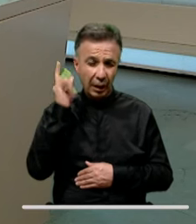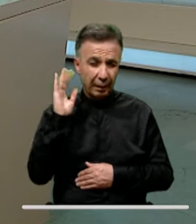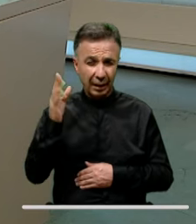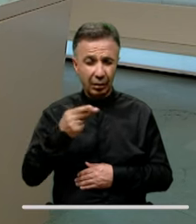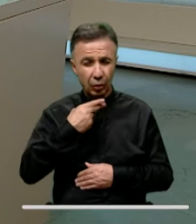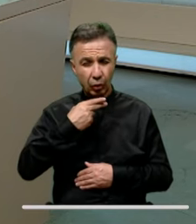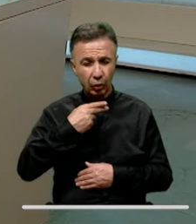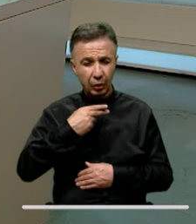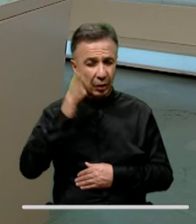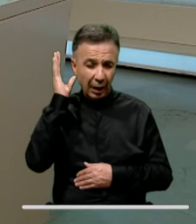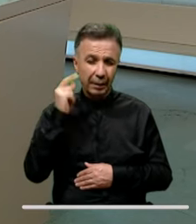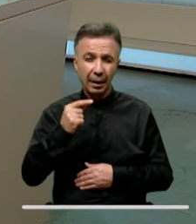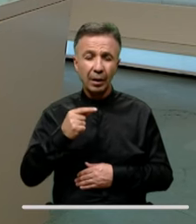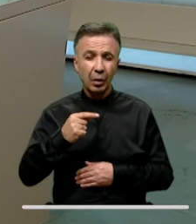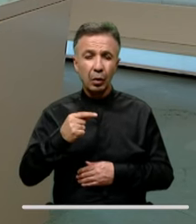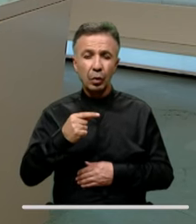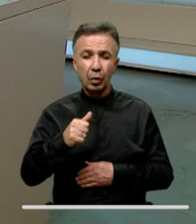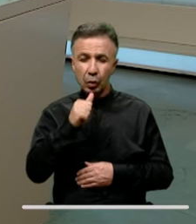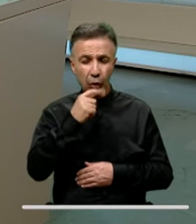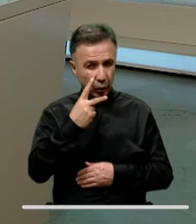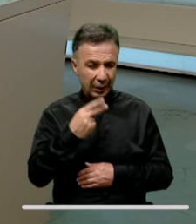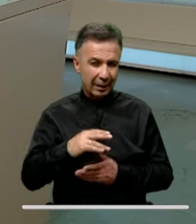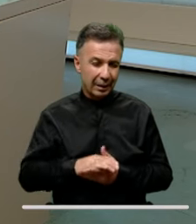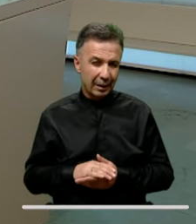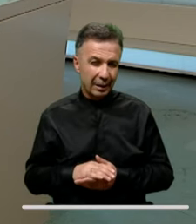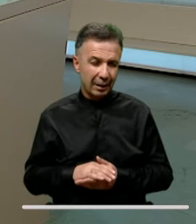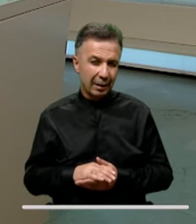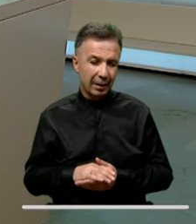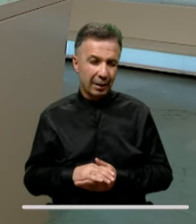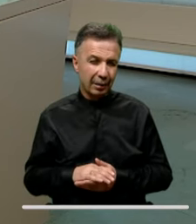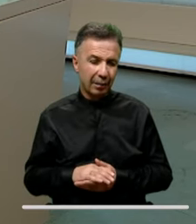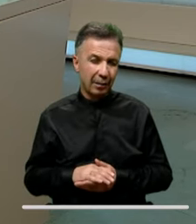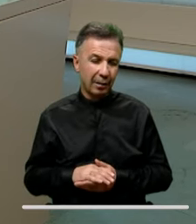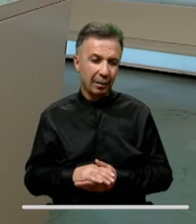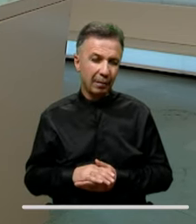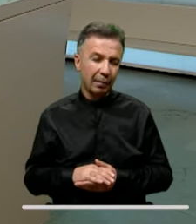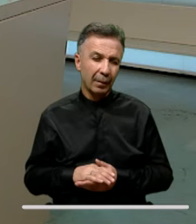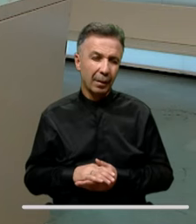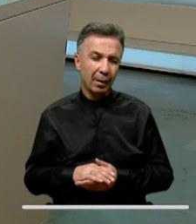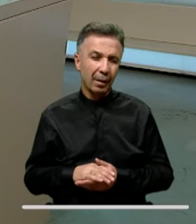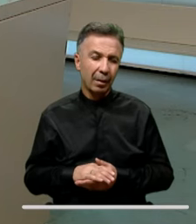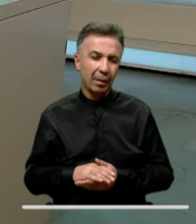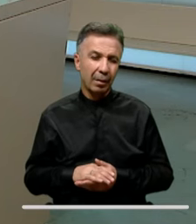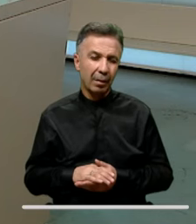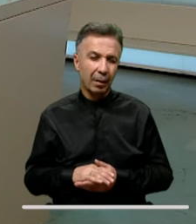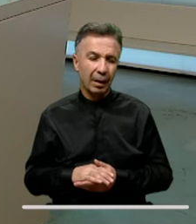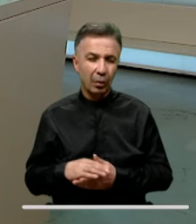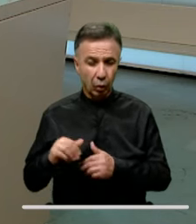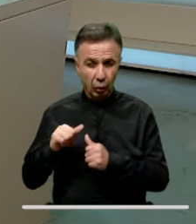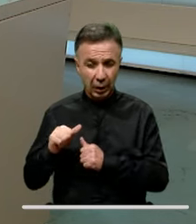Evet. Ben de mahalleye döndüm, abdest aldım gittim de hani uzakta bir yerde olsaydık teminen cuma namazı kılabilir